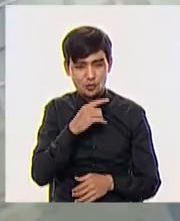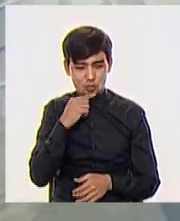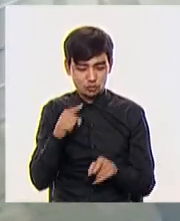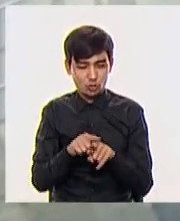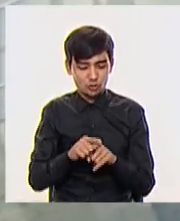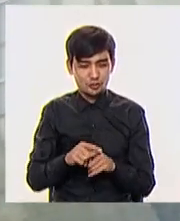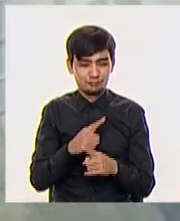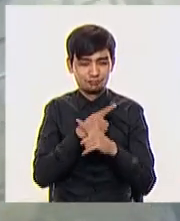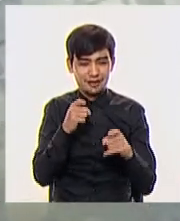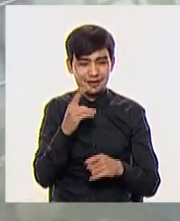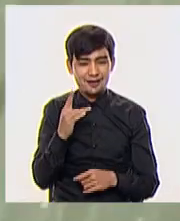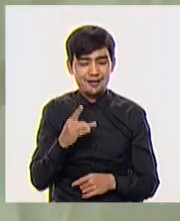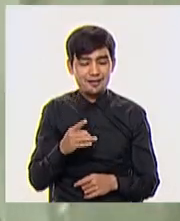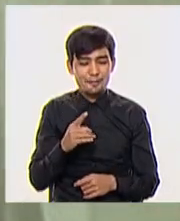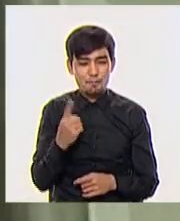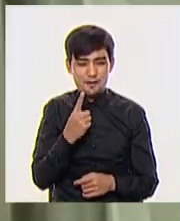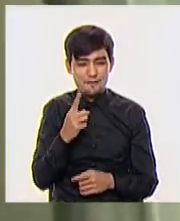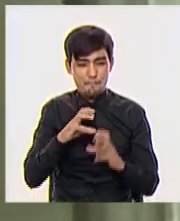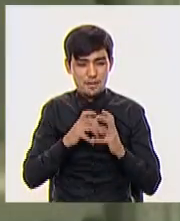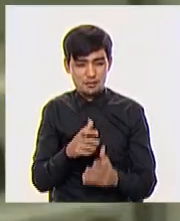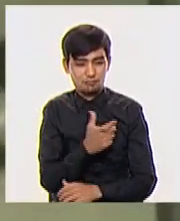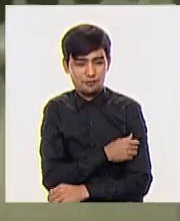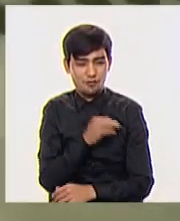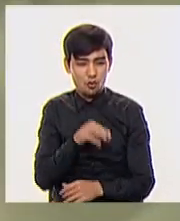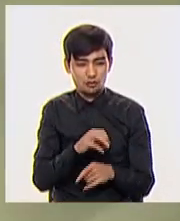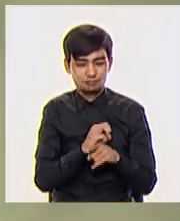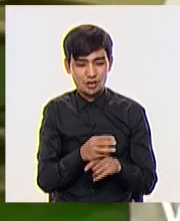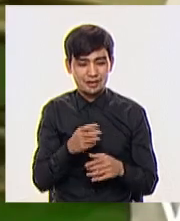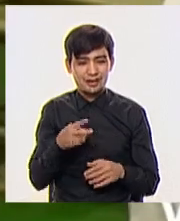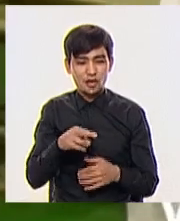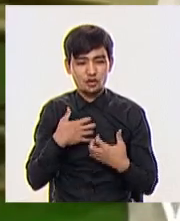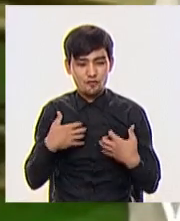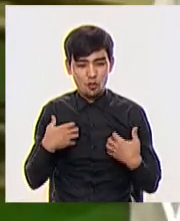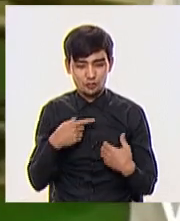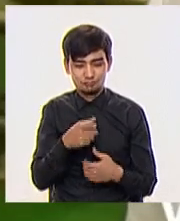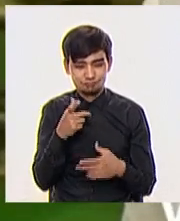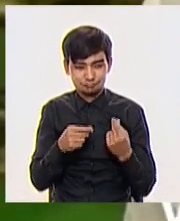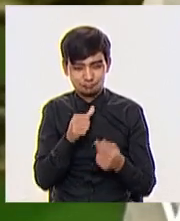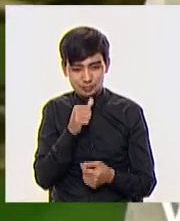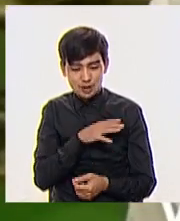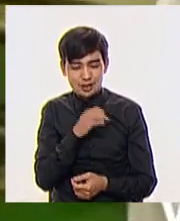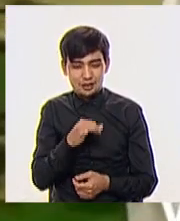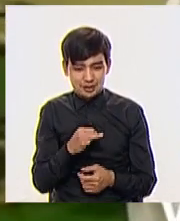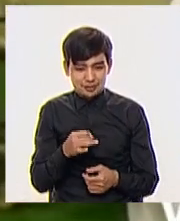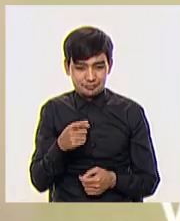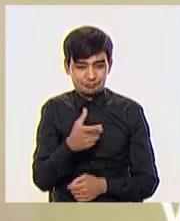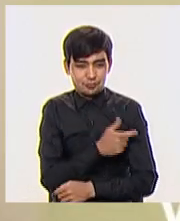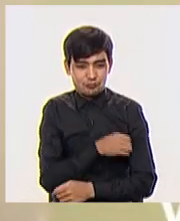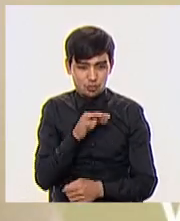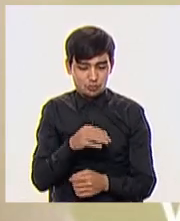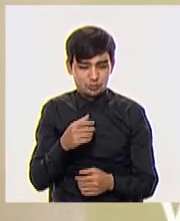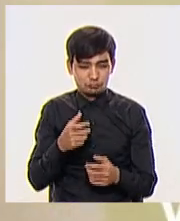временем объявила о регистрации первой в мире вакцины от коронавируса для животных. В Россельхознадзоре сообщили, что препарат